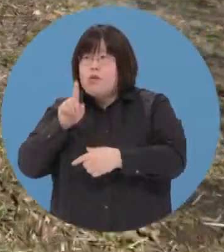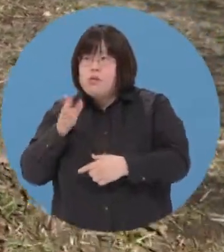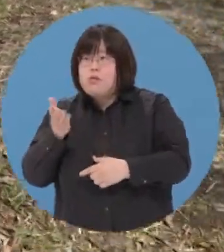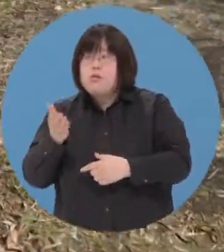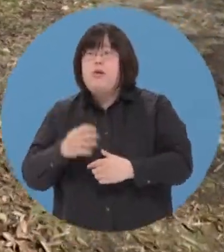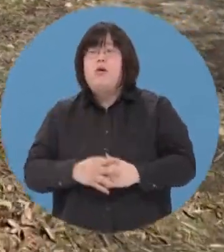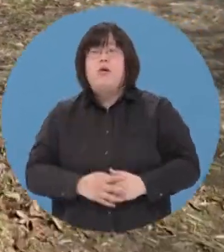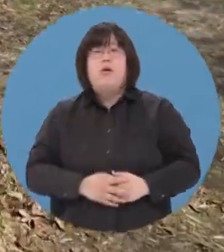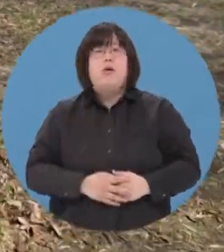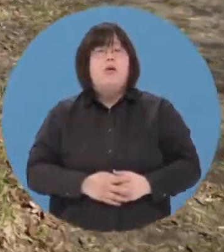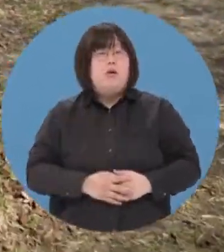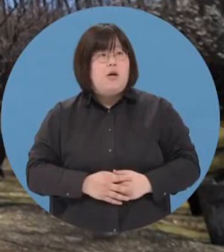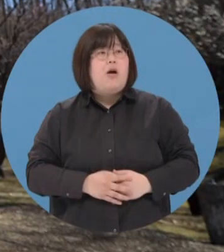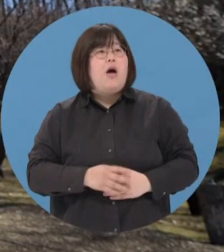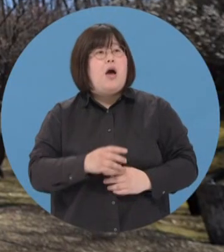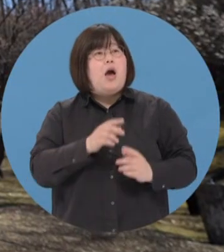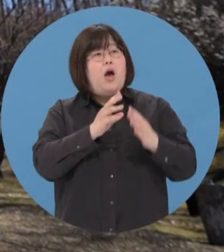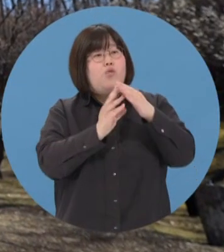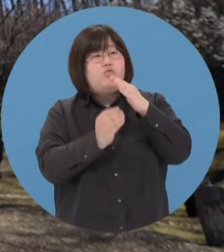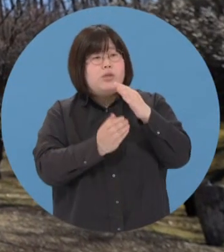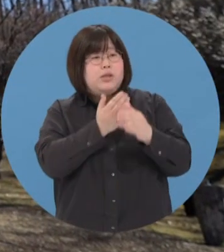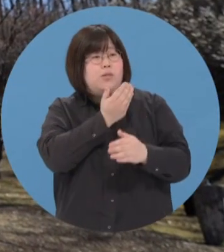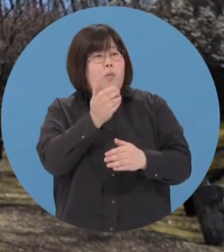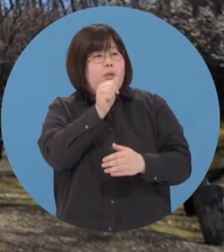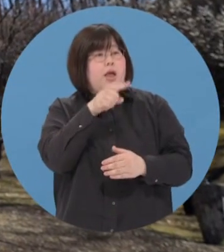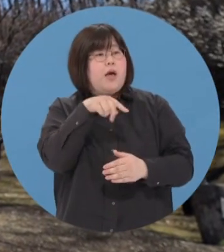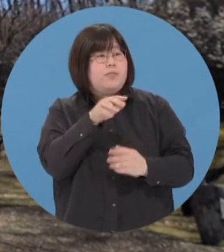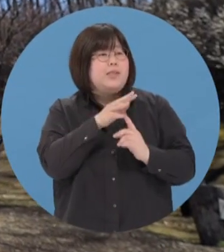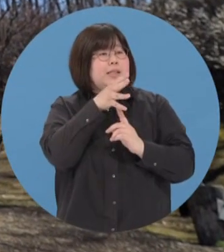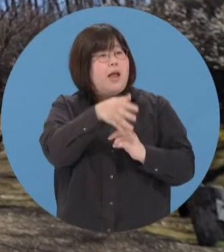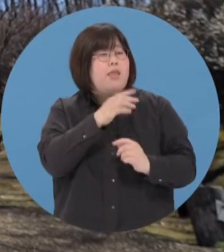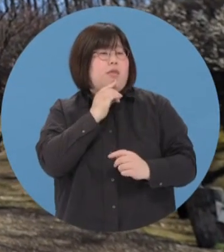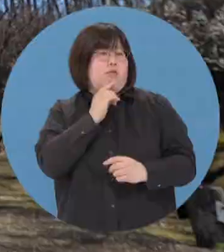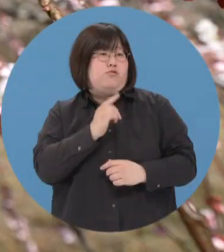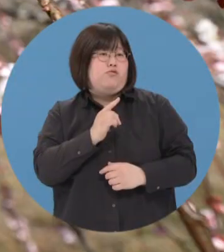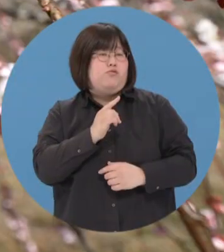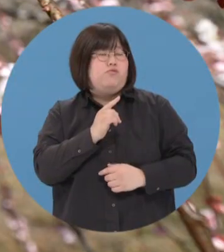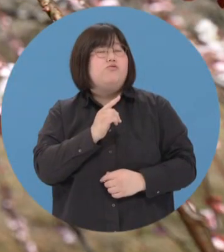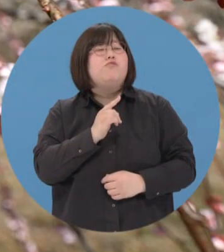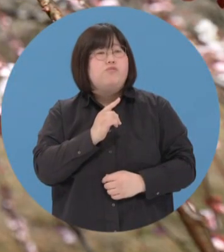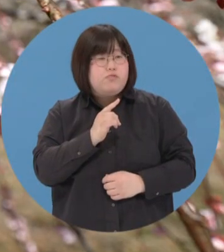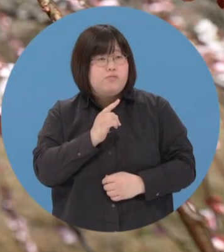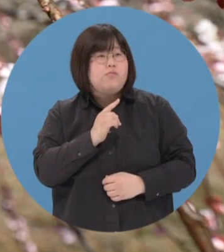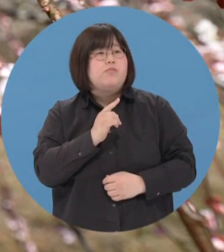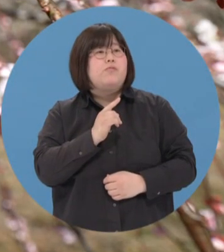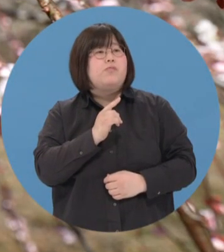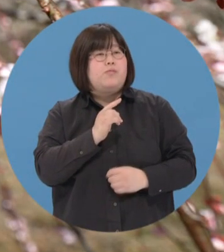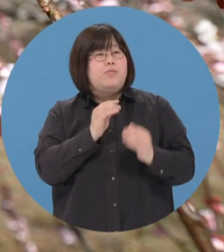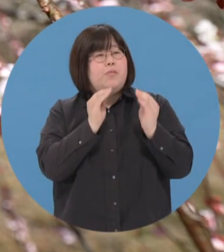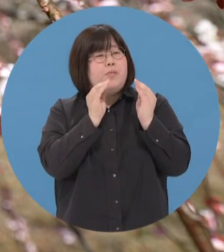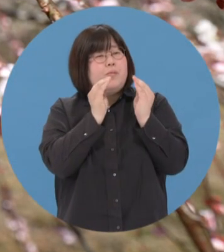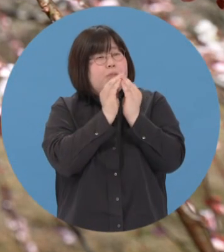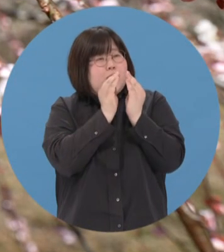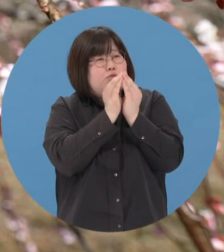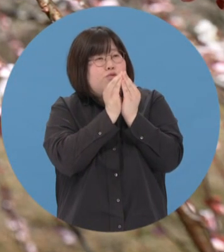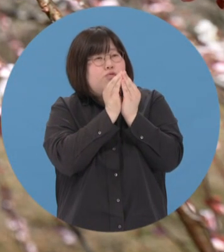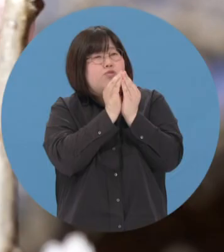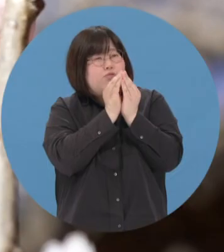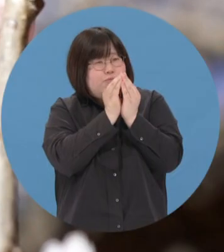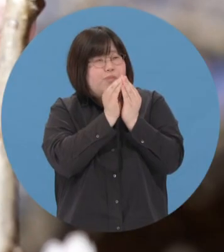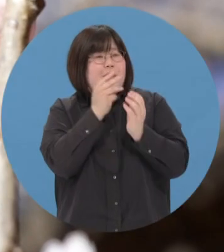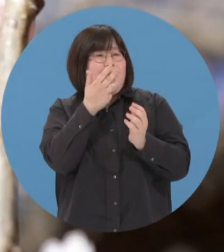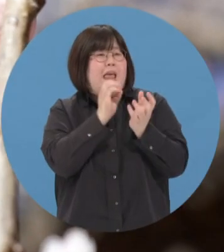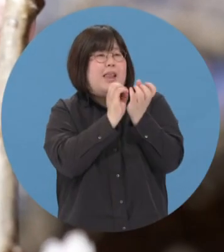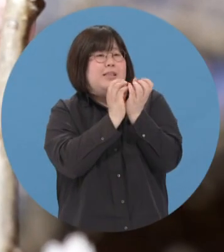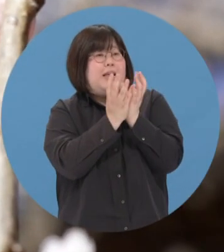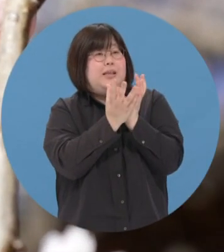こちらの藤ボタンしだれです。 藤ボタンしだれ、色が綺麗ですね。 そうですね、淡いピンク色で